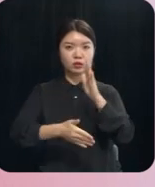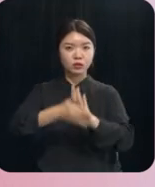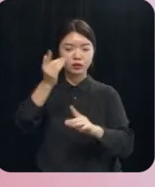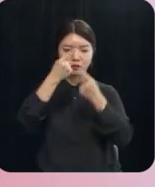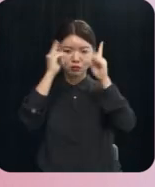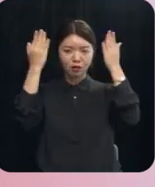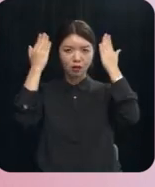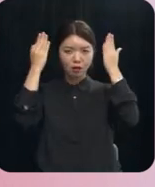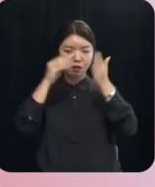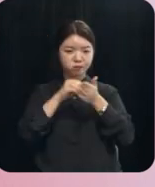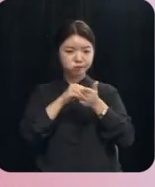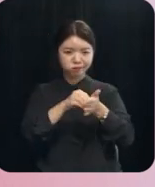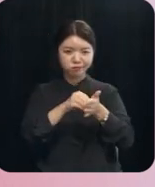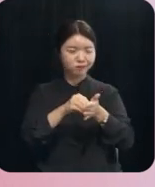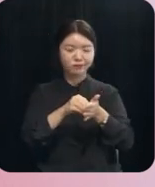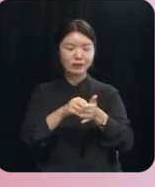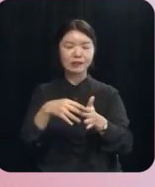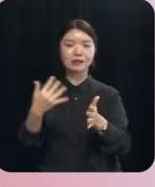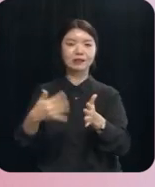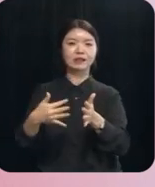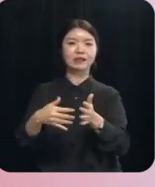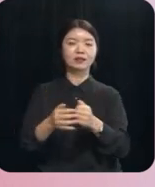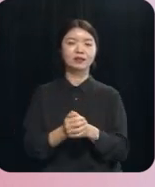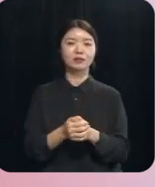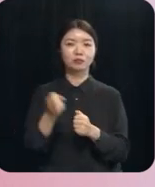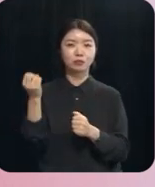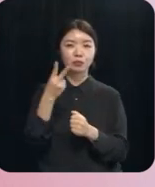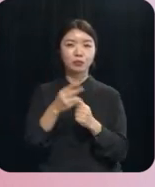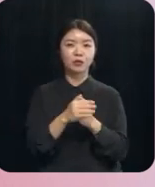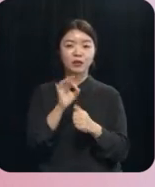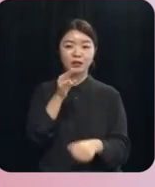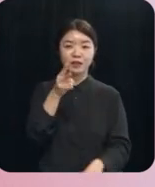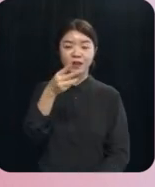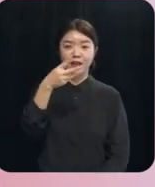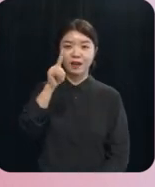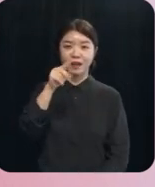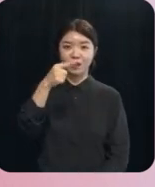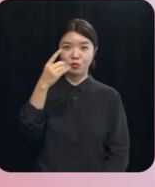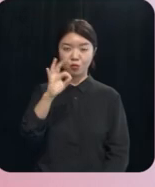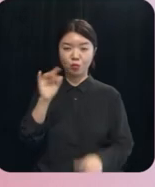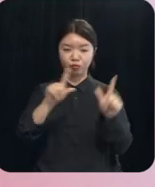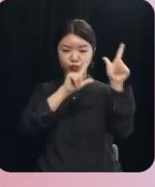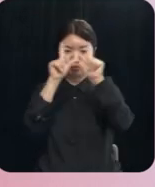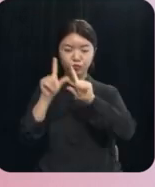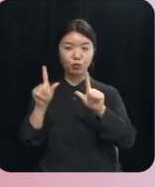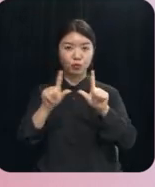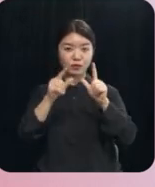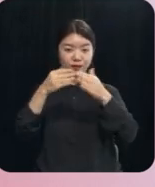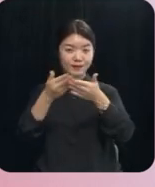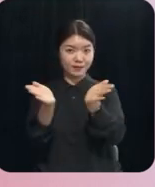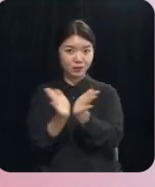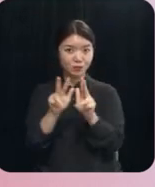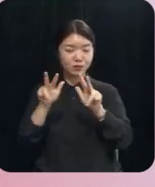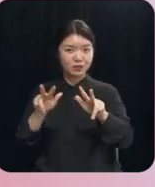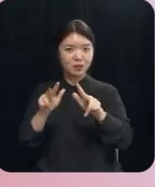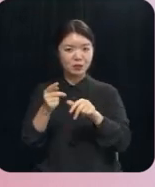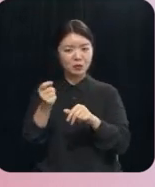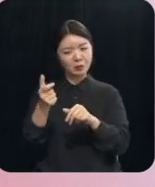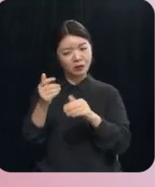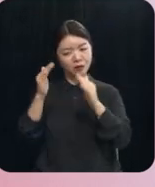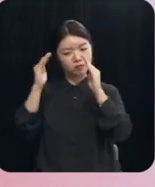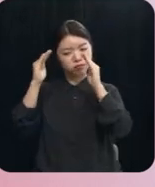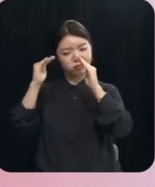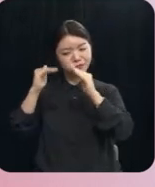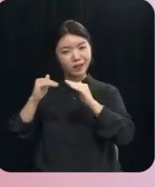들어오지 않아서 반쪽이고요. 그리고 예래동 휴양형 주거단지도 현재 좌초익에